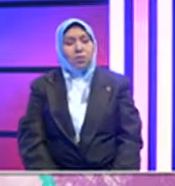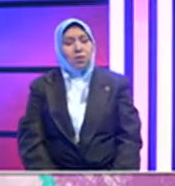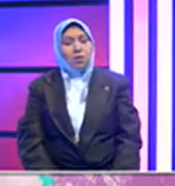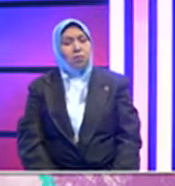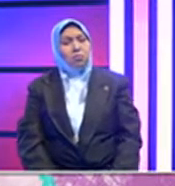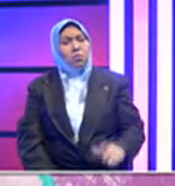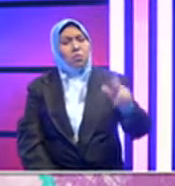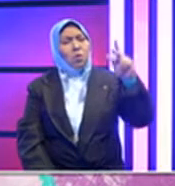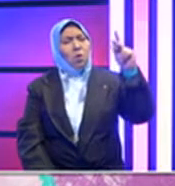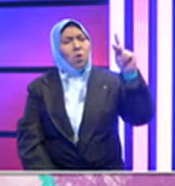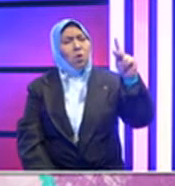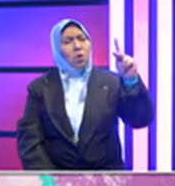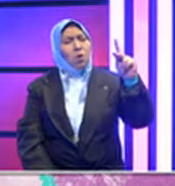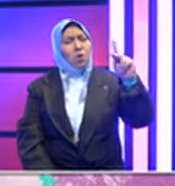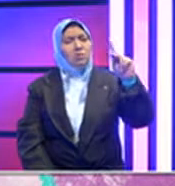Hai